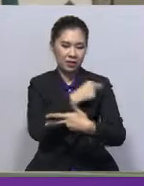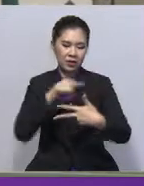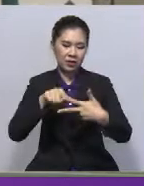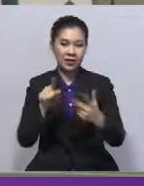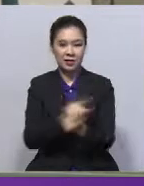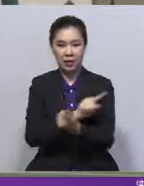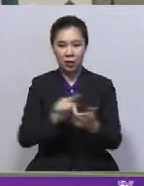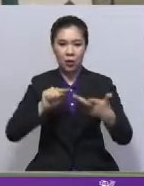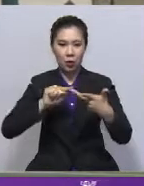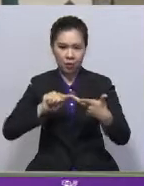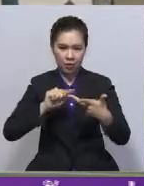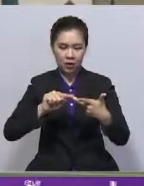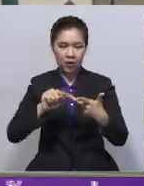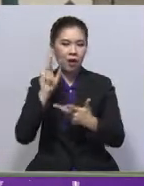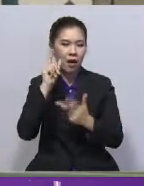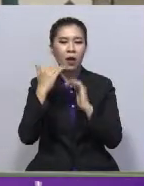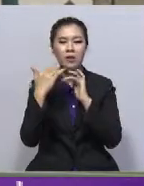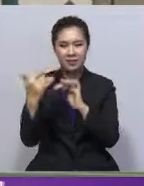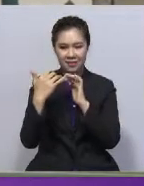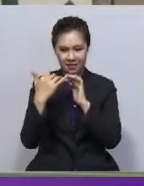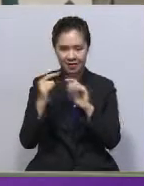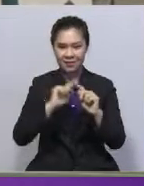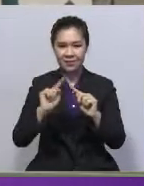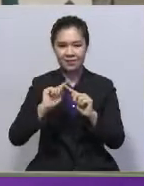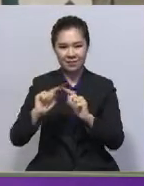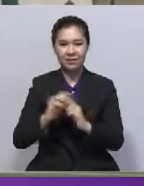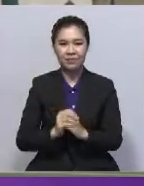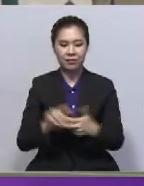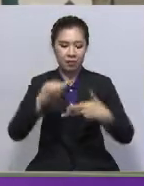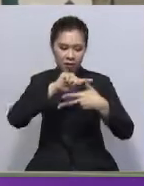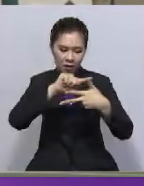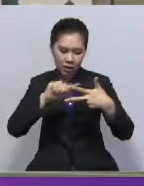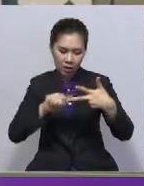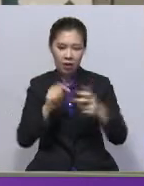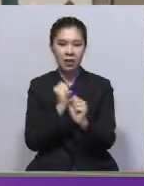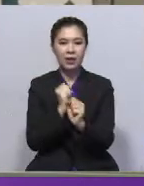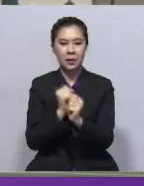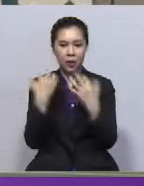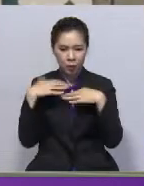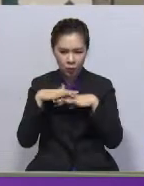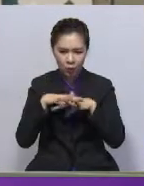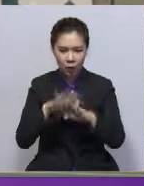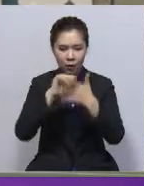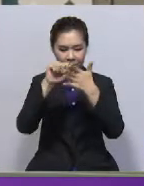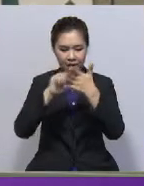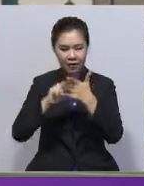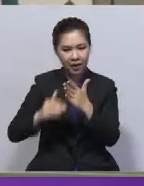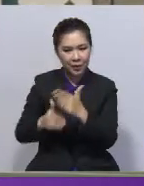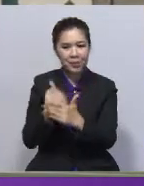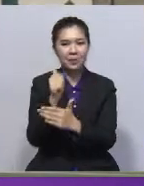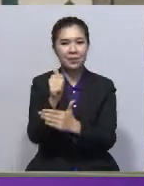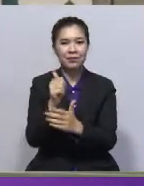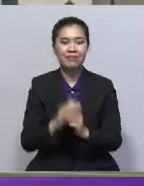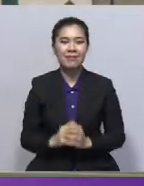มและด้านสื่อสารมวลชนนะครับซึ่งทั้ง3ด้านนี้นะครับจะได้มีการทำงานบูรณาการร่วมกันเพื่อให้เกิดการปฏิรูปอย่างประสบผลสำเร็